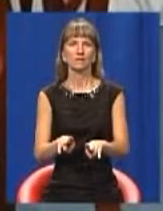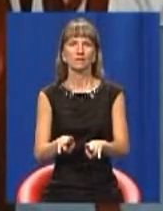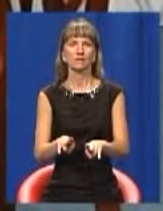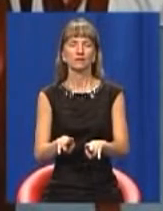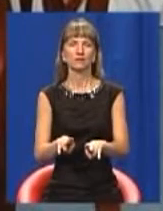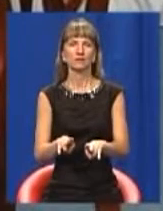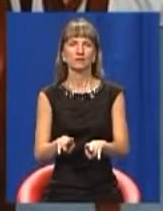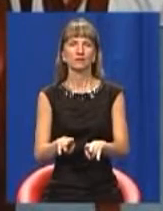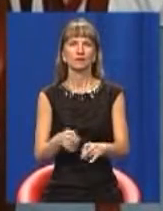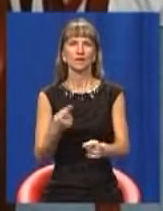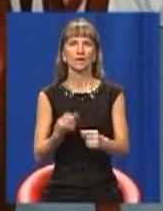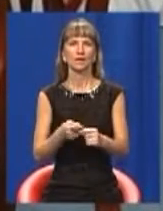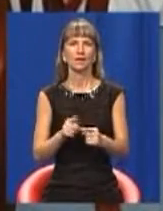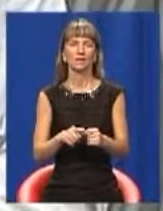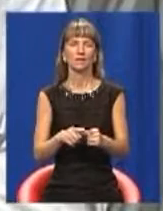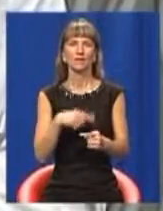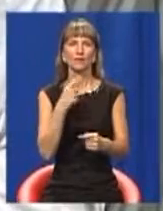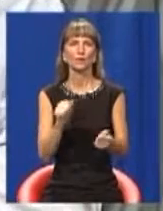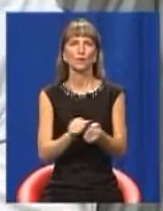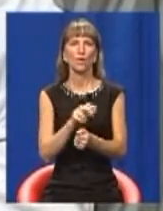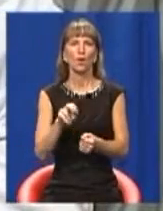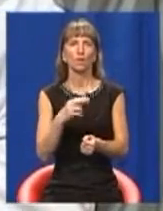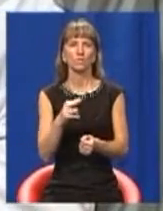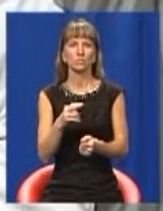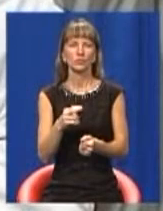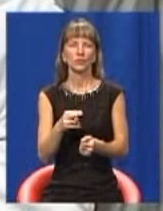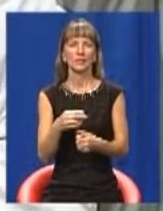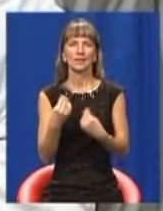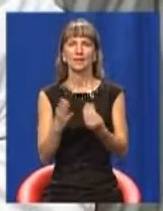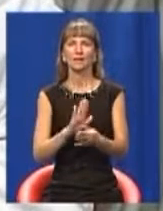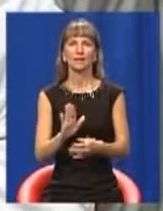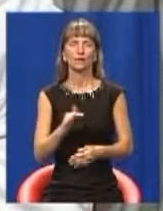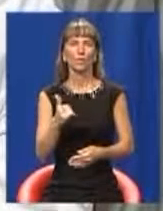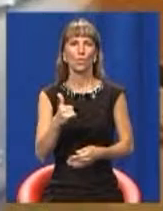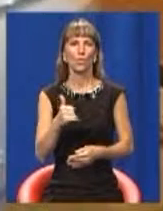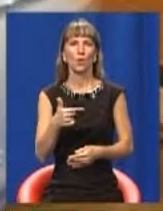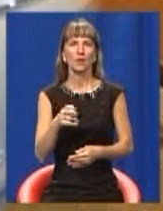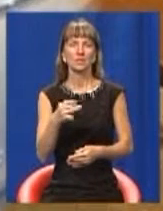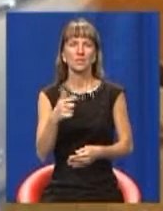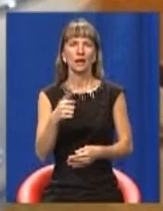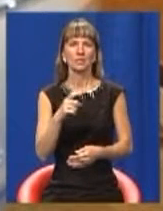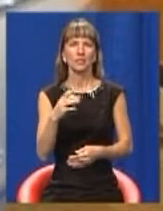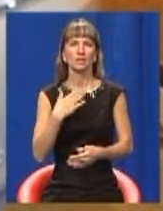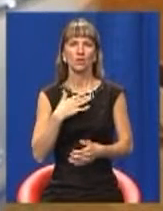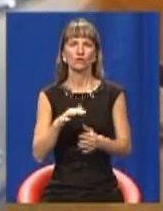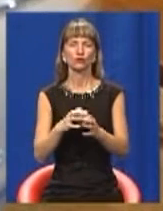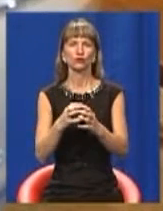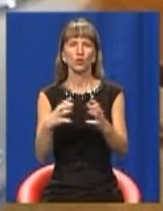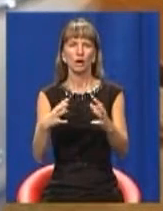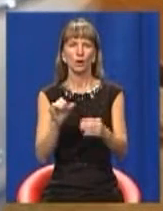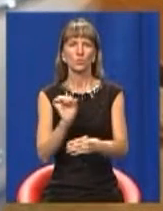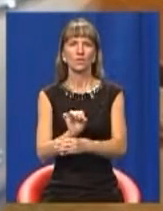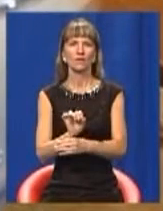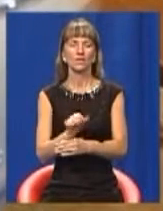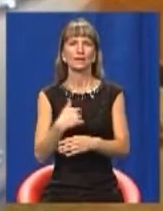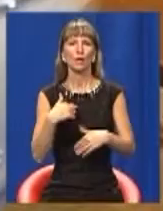Так. Это означает, что сухой лед перестал выделять углекислый газ, и наш шар остановился. Ну что,